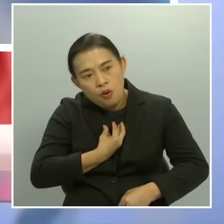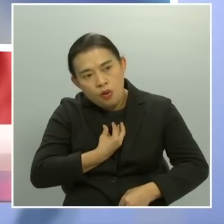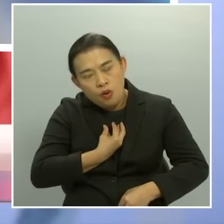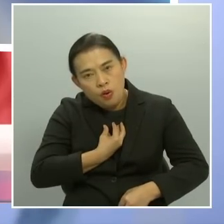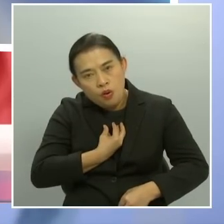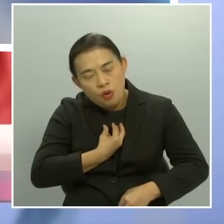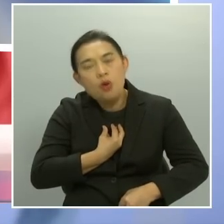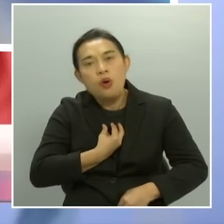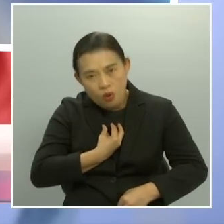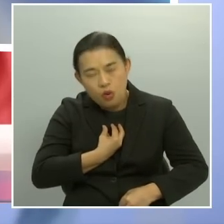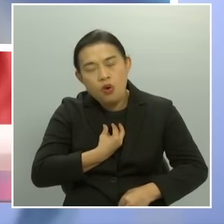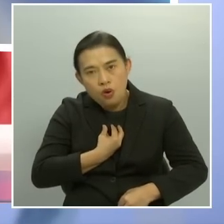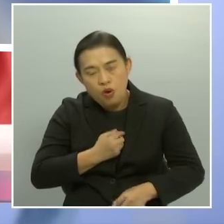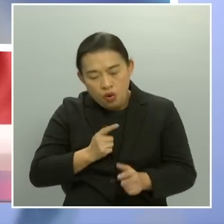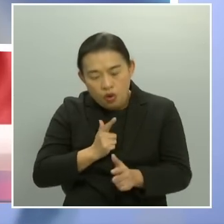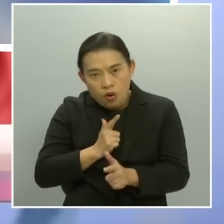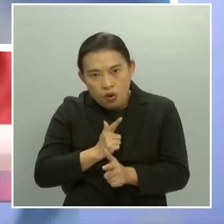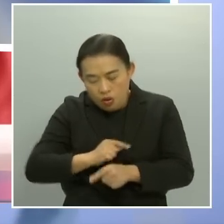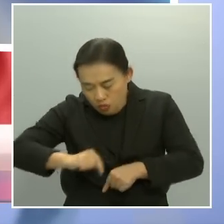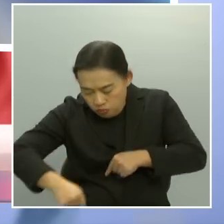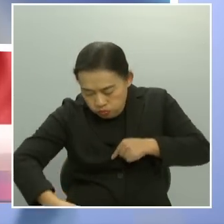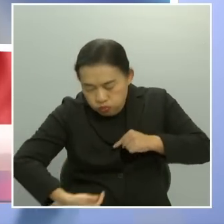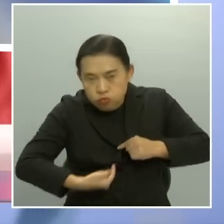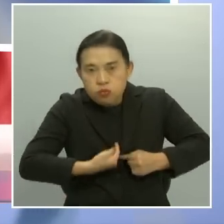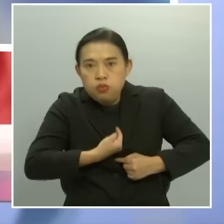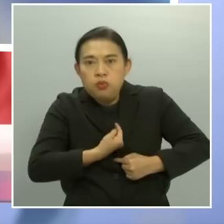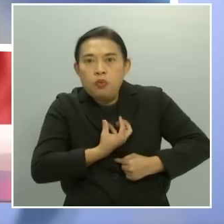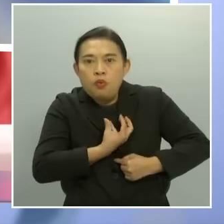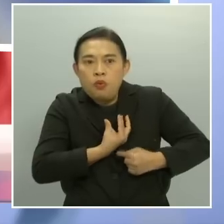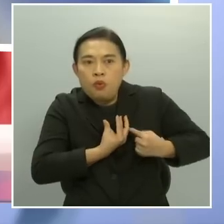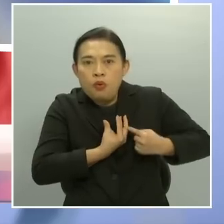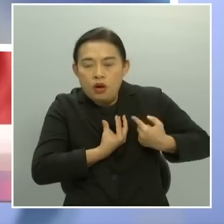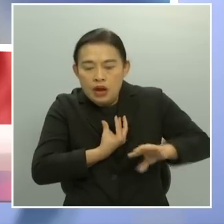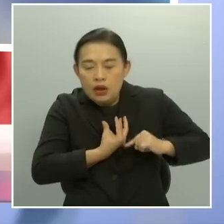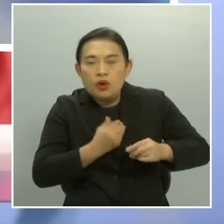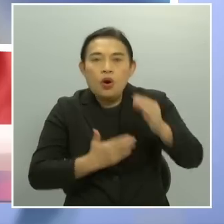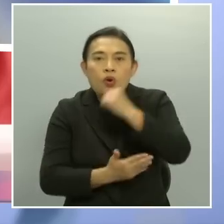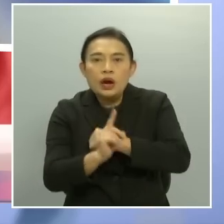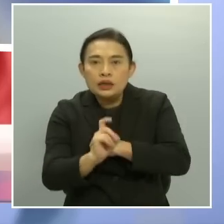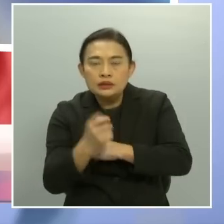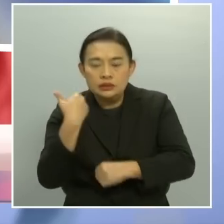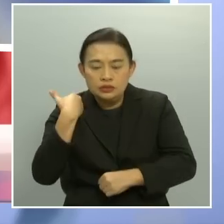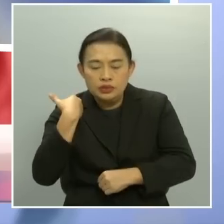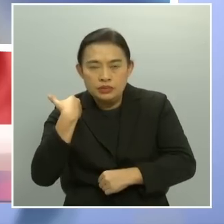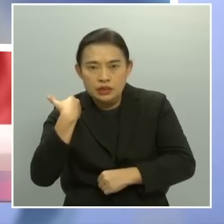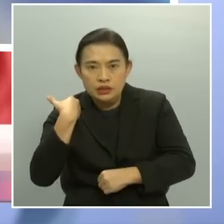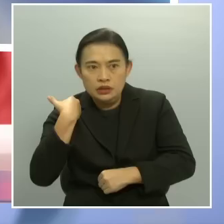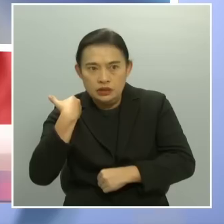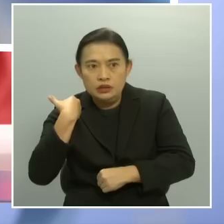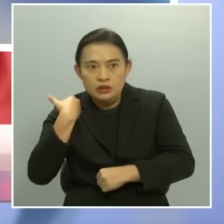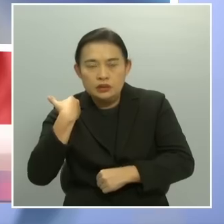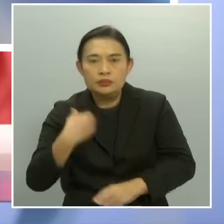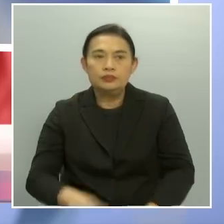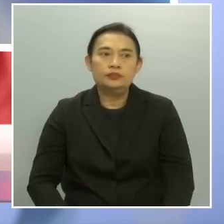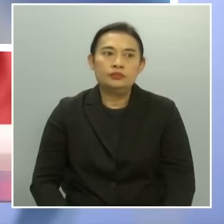าไปในหัวใจแล้วคุณหมอบอกว่ายังมีโอกาสที่จะเสียชีวิตได้ตลอดเวลา โอเคแล้วคุณแม่ล่ะฮะ ว่าคุ